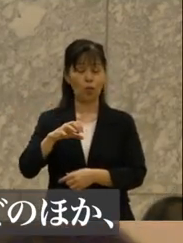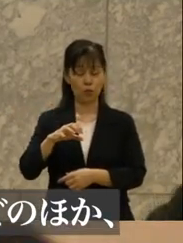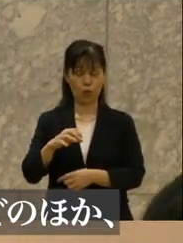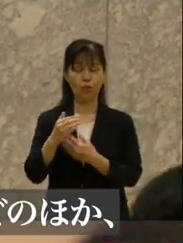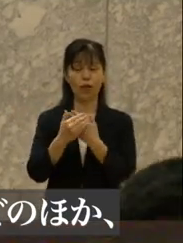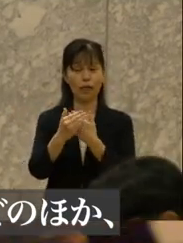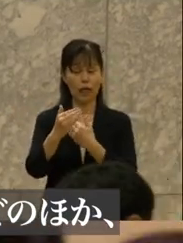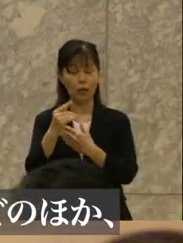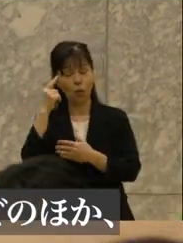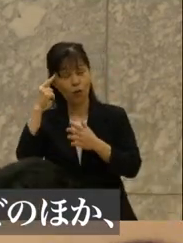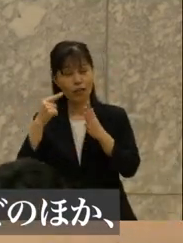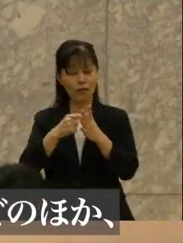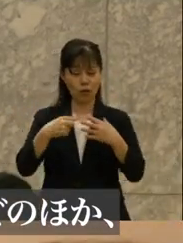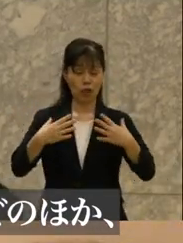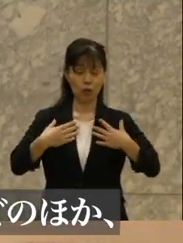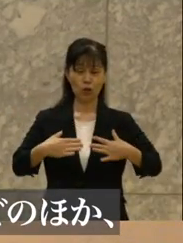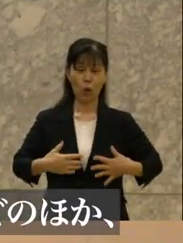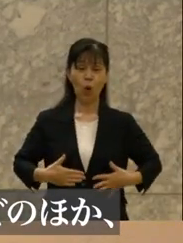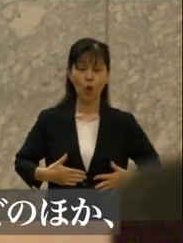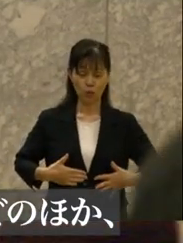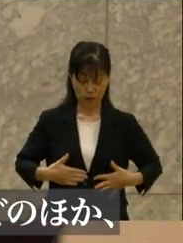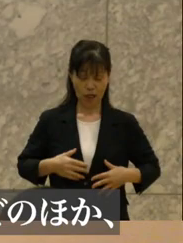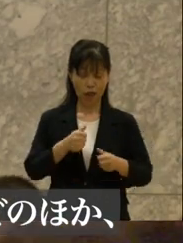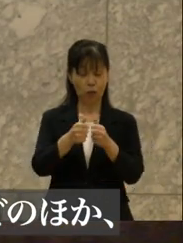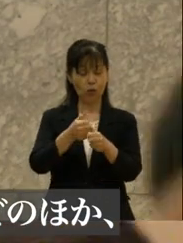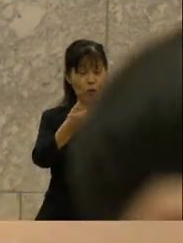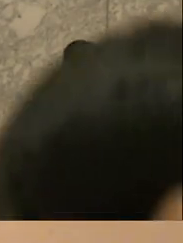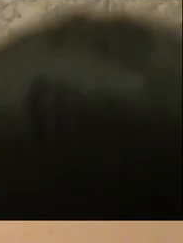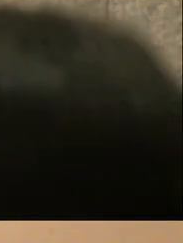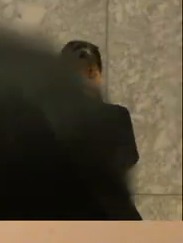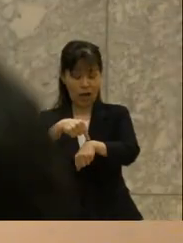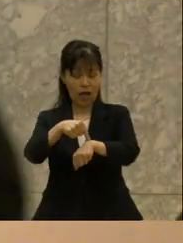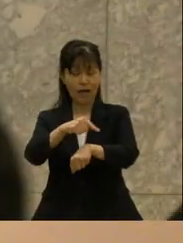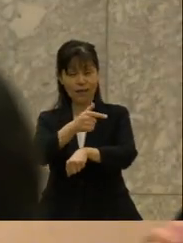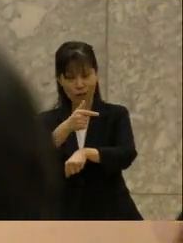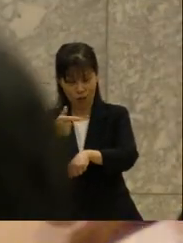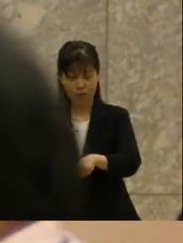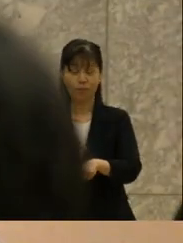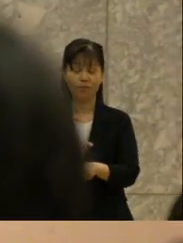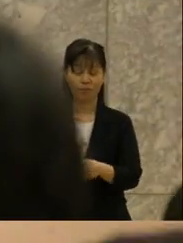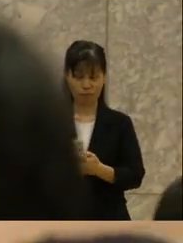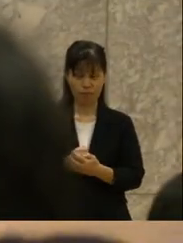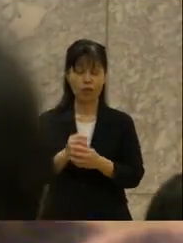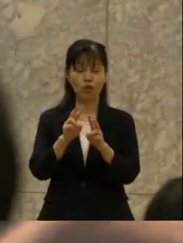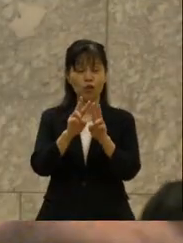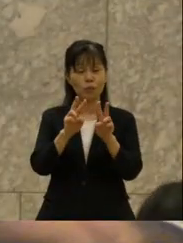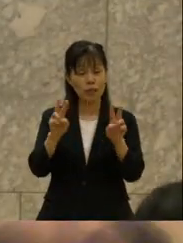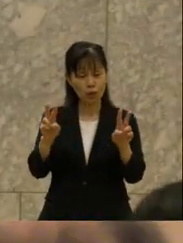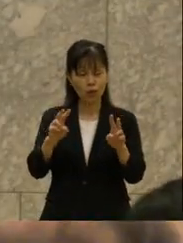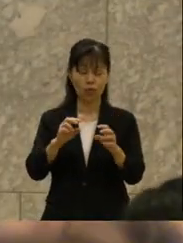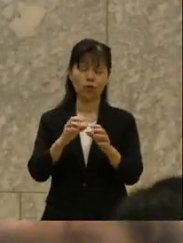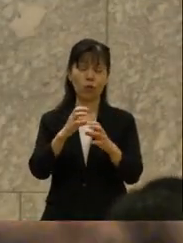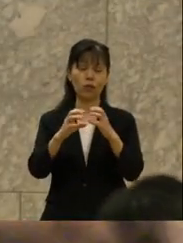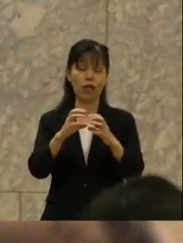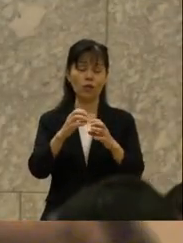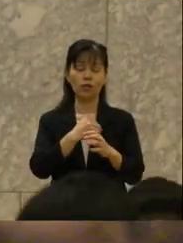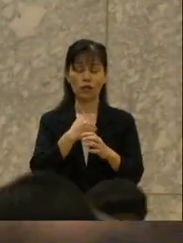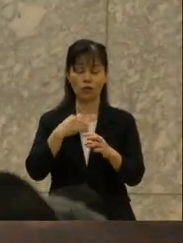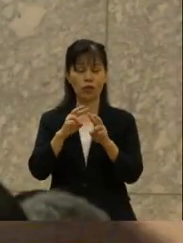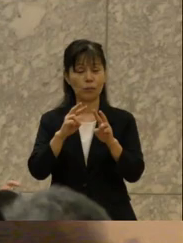を蘇らせるユニフォームや競技用タイマーなどのほかいつでもどこでも誰とでもコミュニケーションを実現する